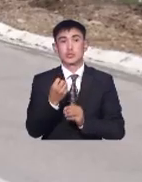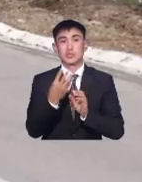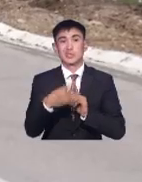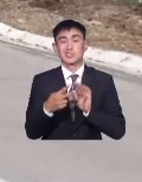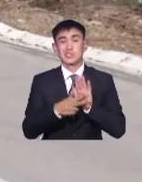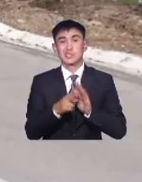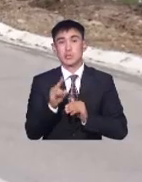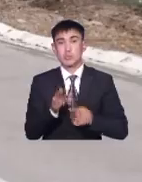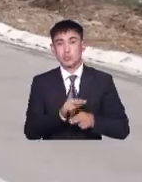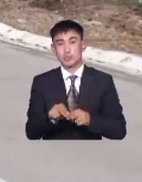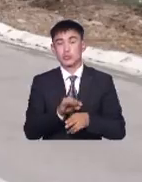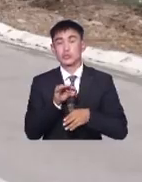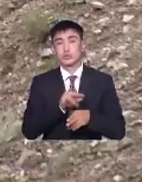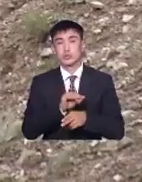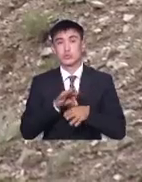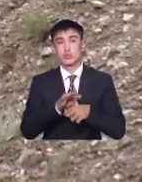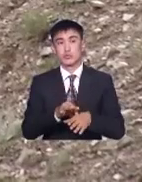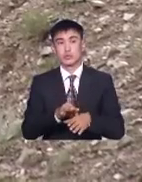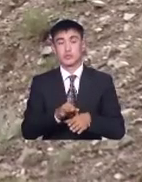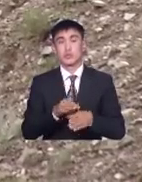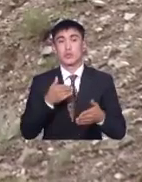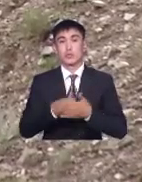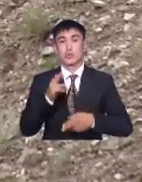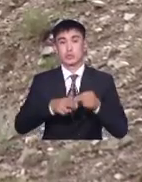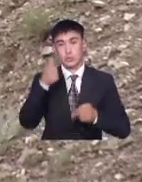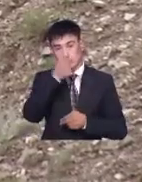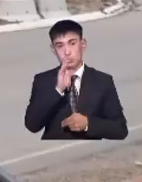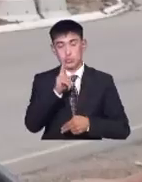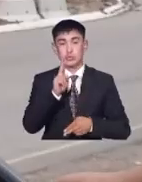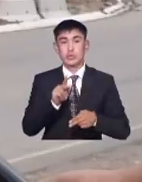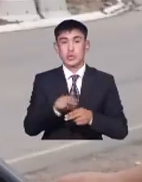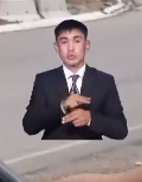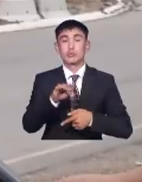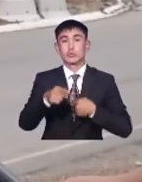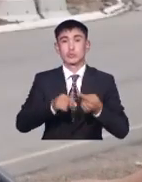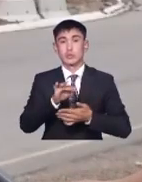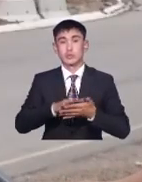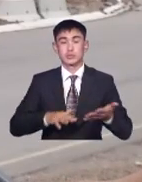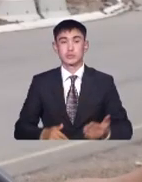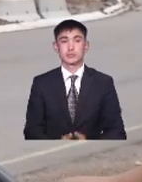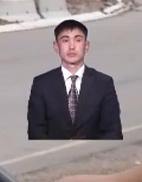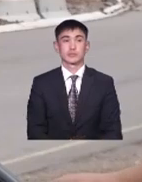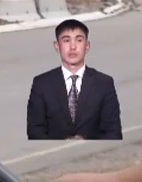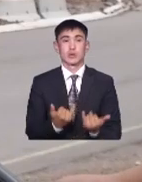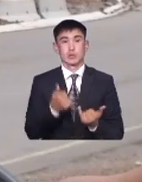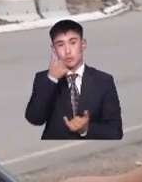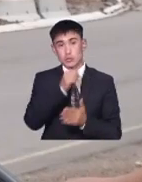Жыл соңына дейін қалған жолға ағымдық жөндеу жұмыстарын бастау көзделіп отыр. Биыл жұмыстар